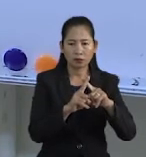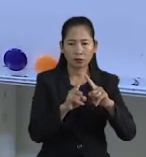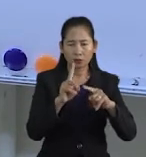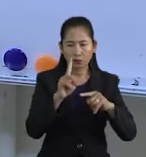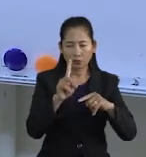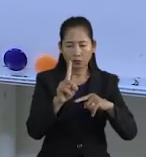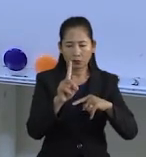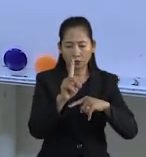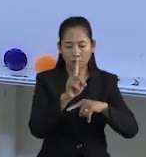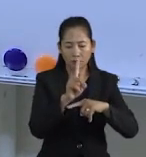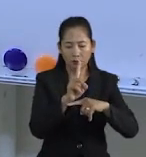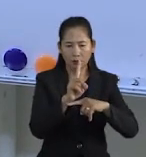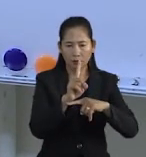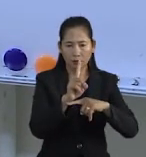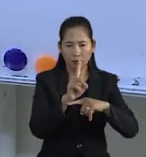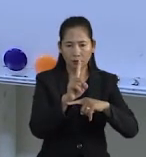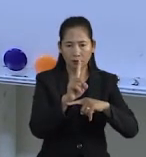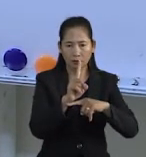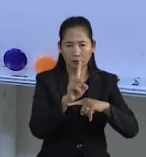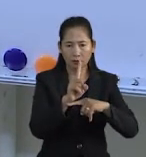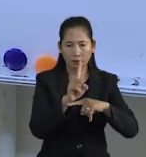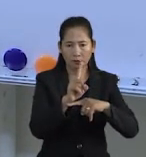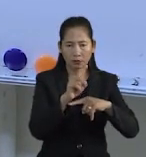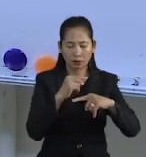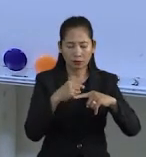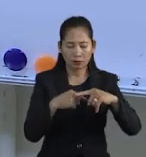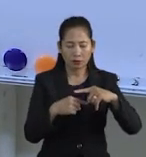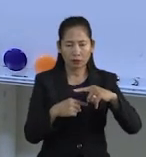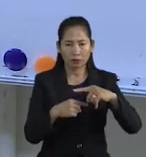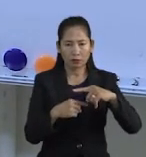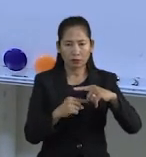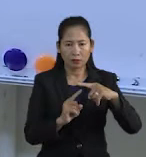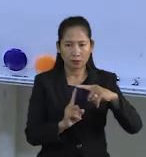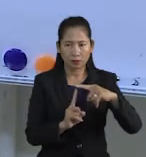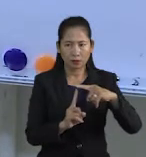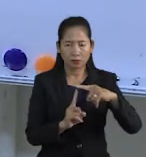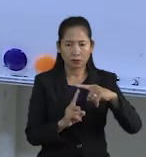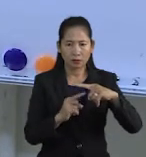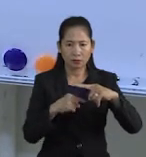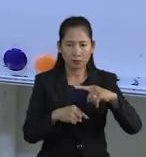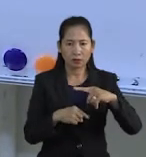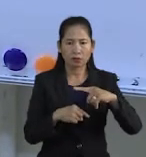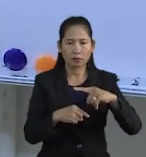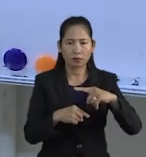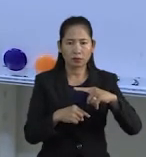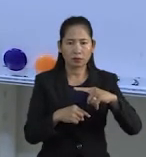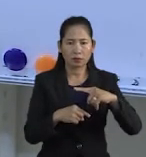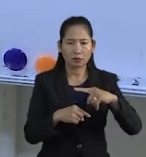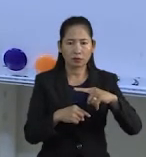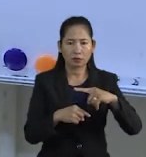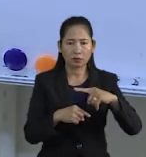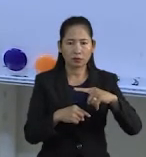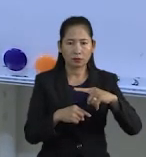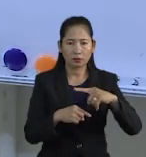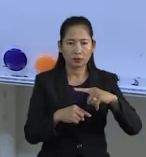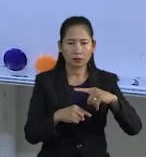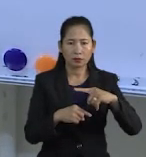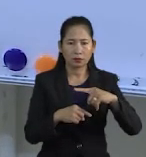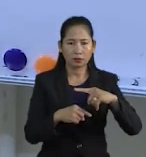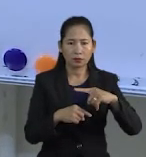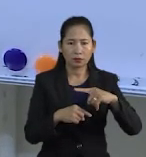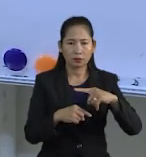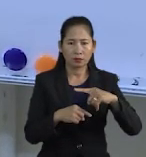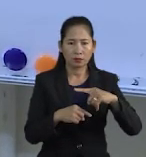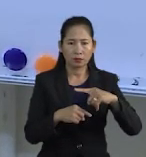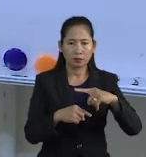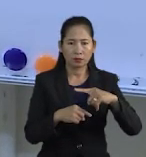hiệp bộ ăn nó. Con ơn mùi lỡ mùi bộ ăn nè con nè. Và